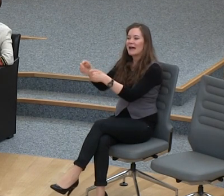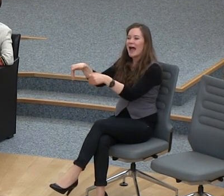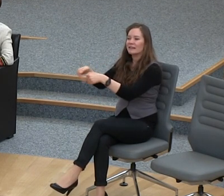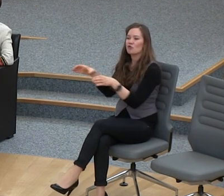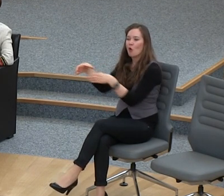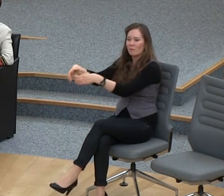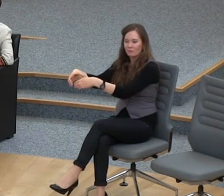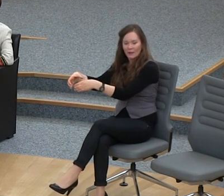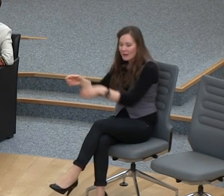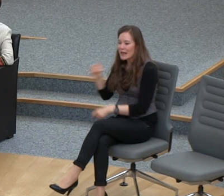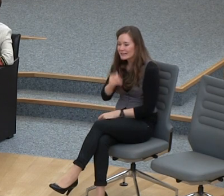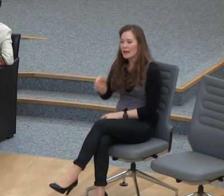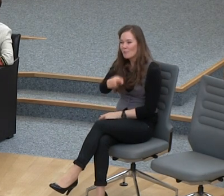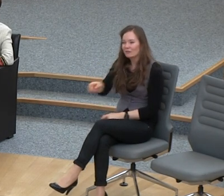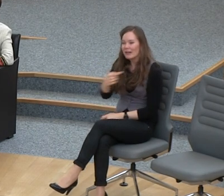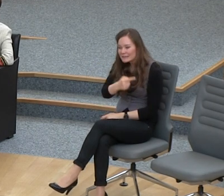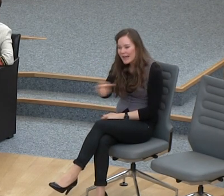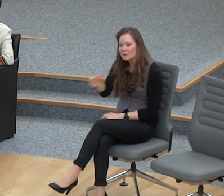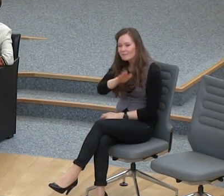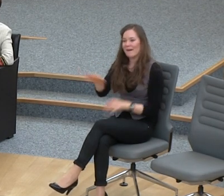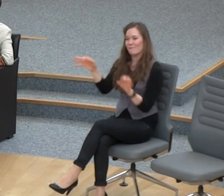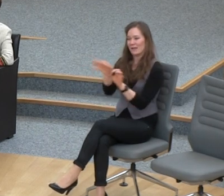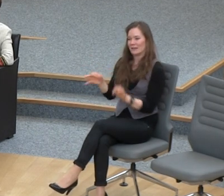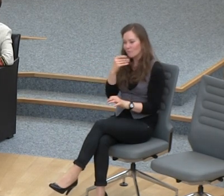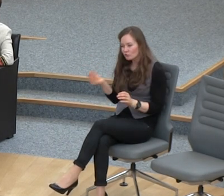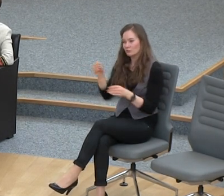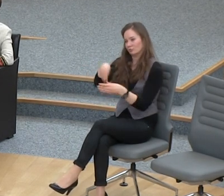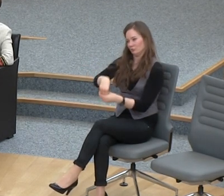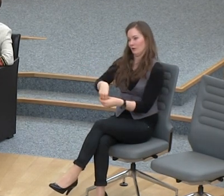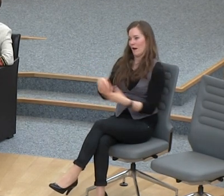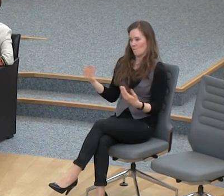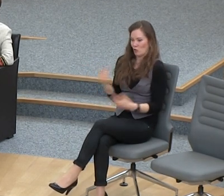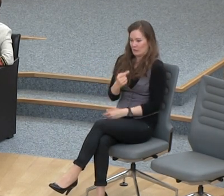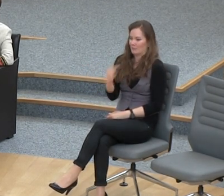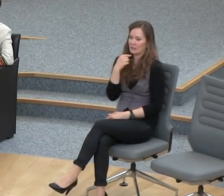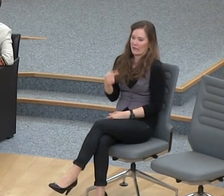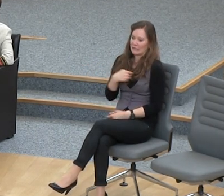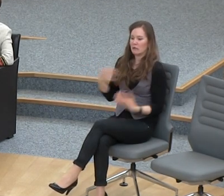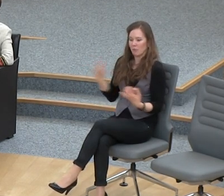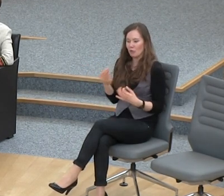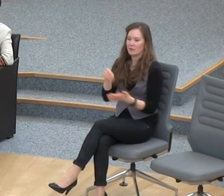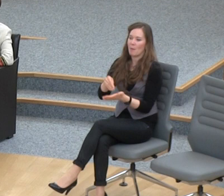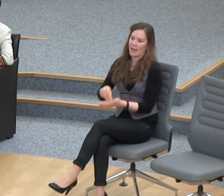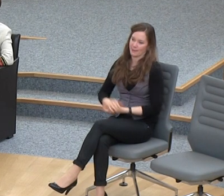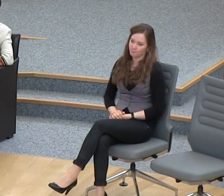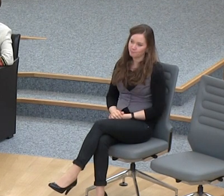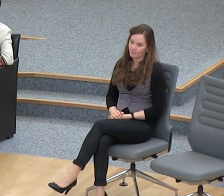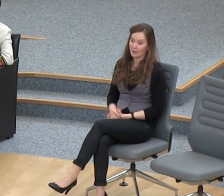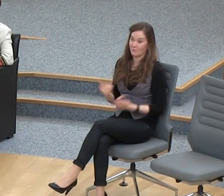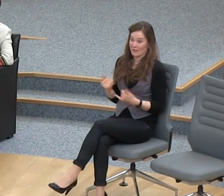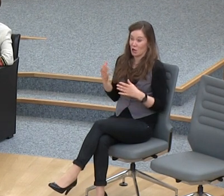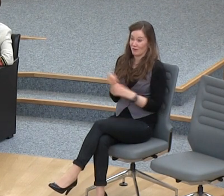jeder Mensch möchte sich mit seinen Fähigkeiten dort einbringen, wo er es für richtig und richtig hält. Und wie wir